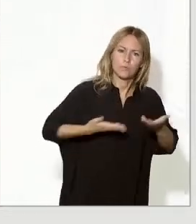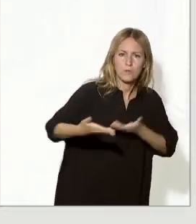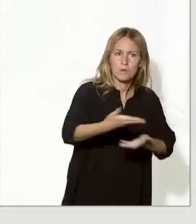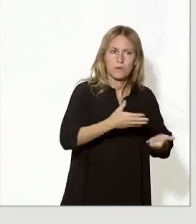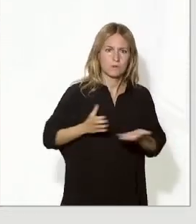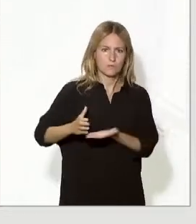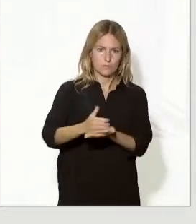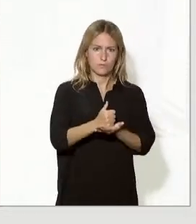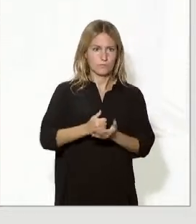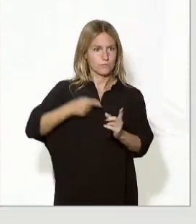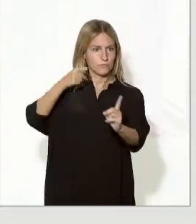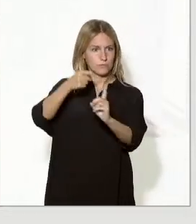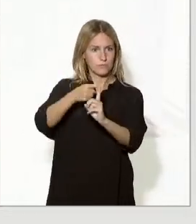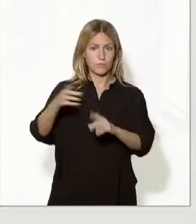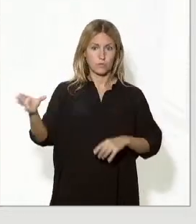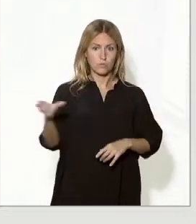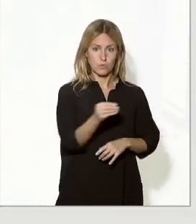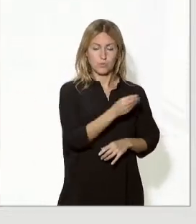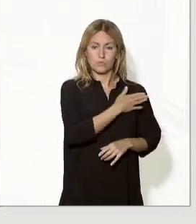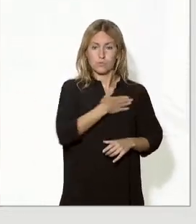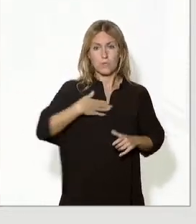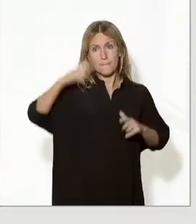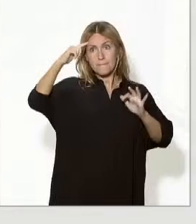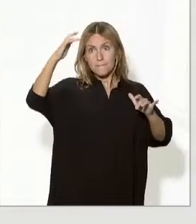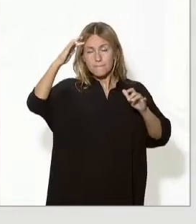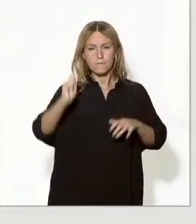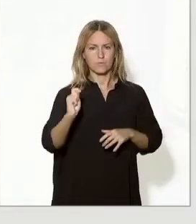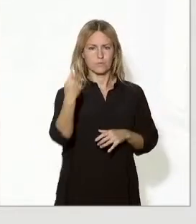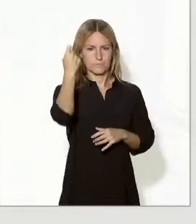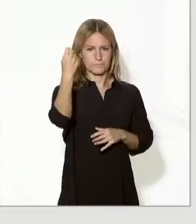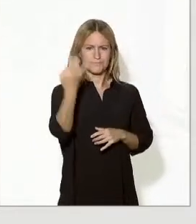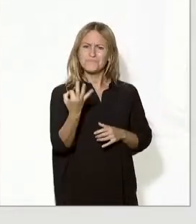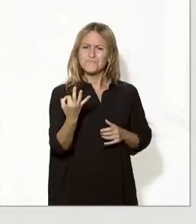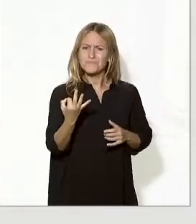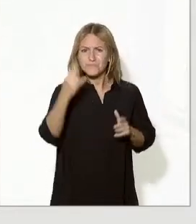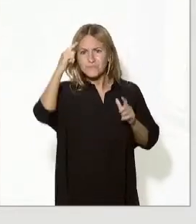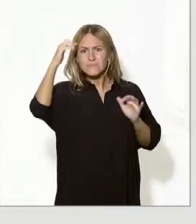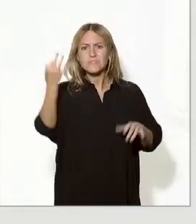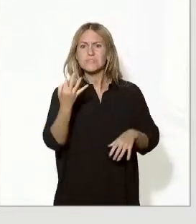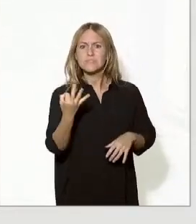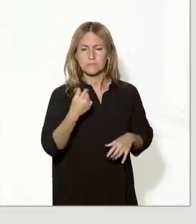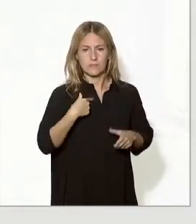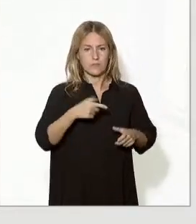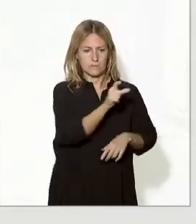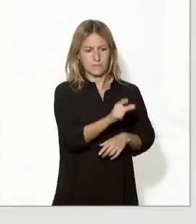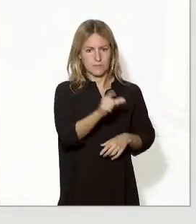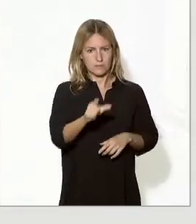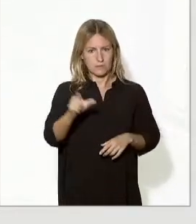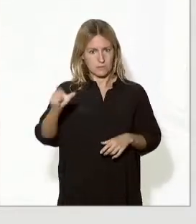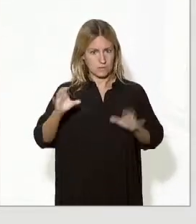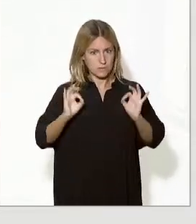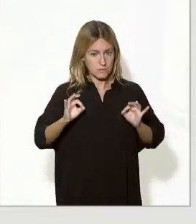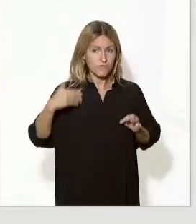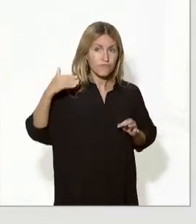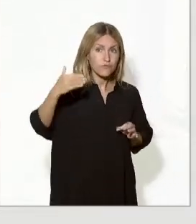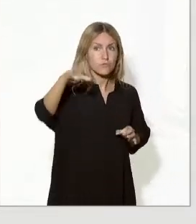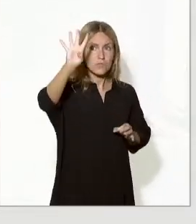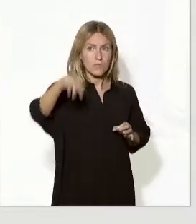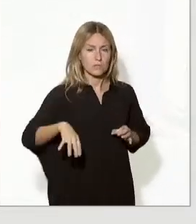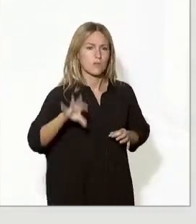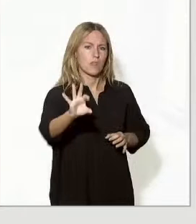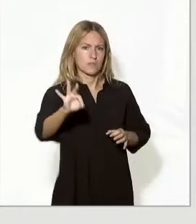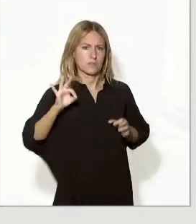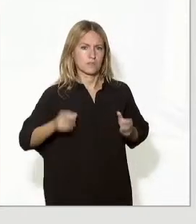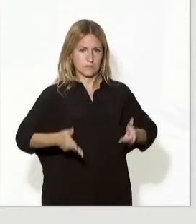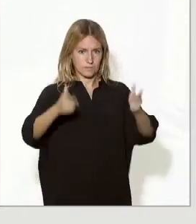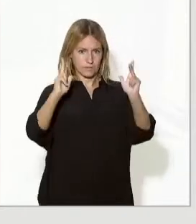allò que tots i totes desitgem, que la ciutadania pugui decidir en llibertat el futur de Catalunya. Dedicaré